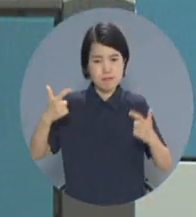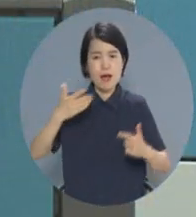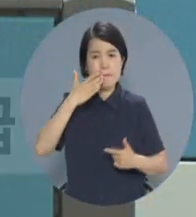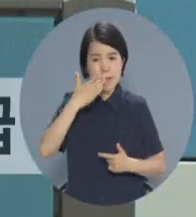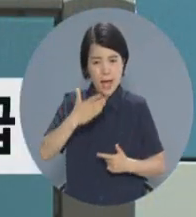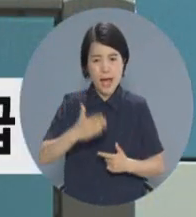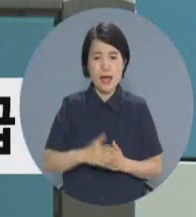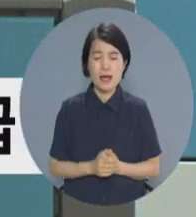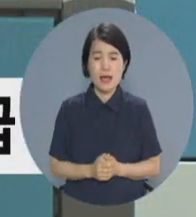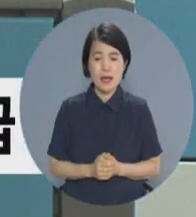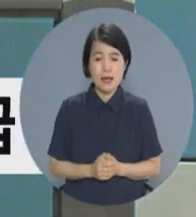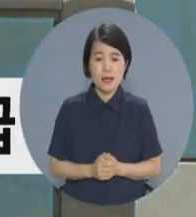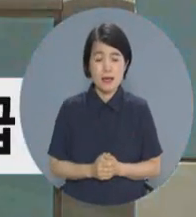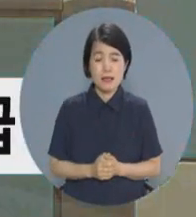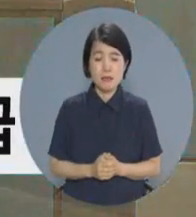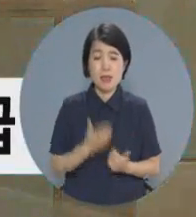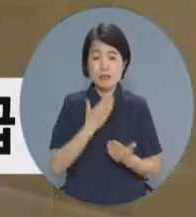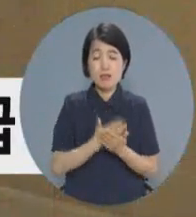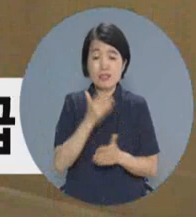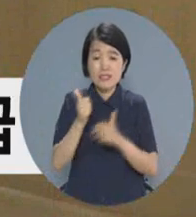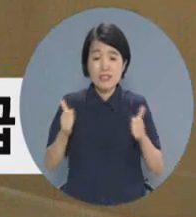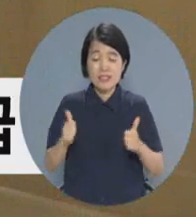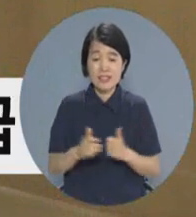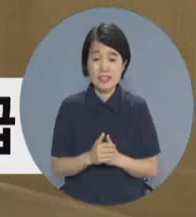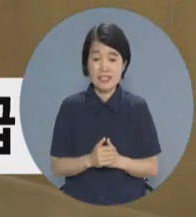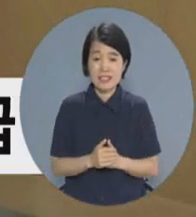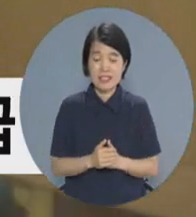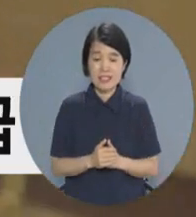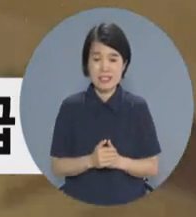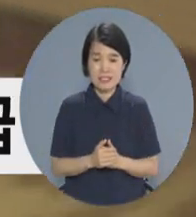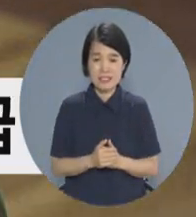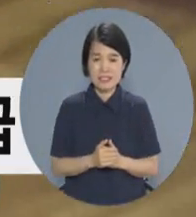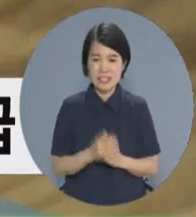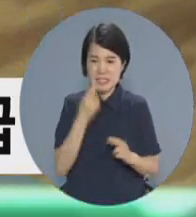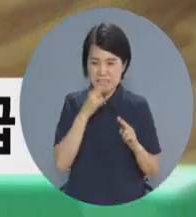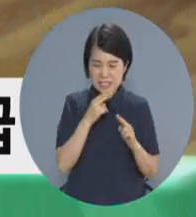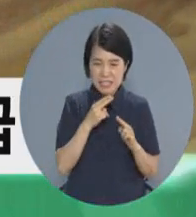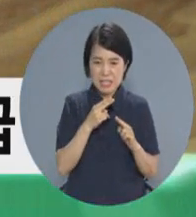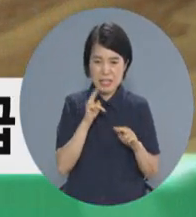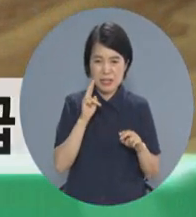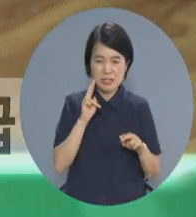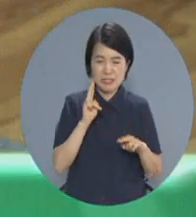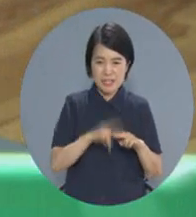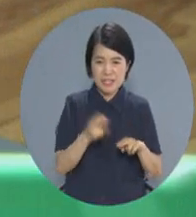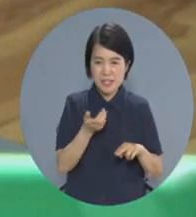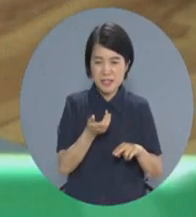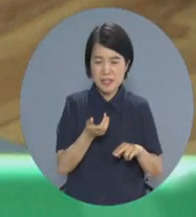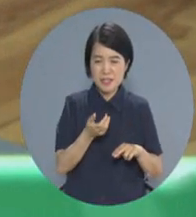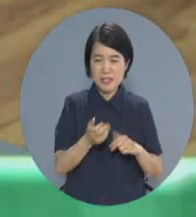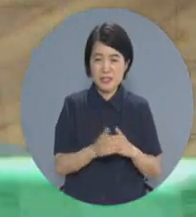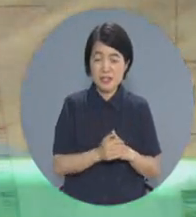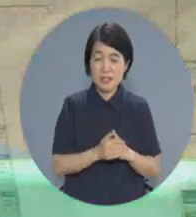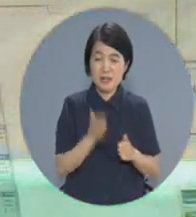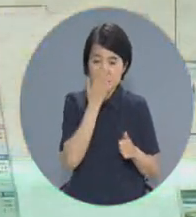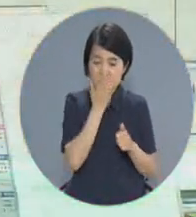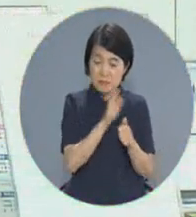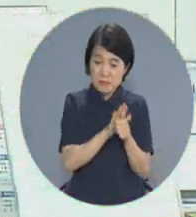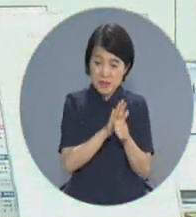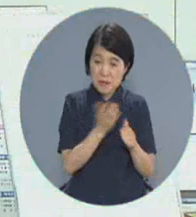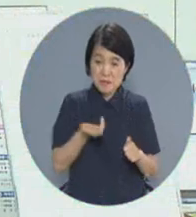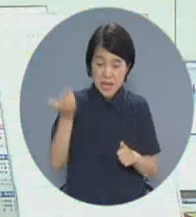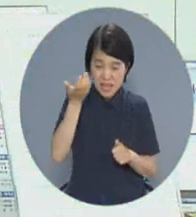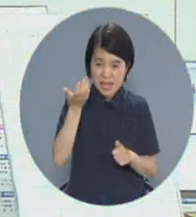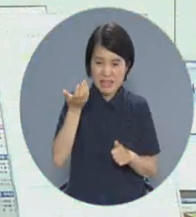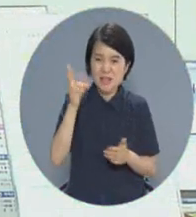본다는 입장이지만 핵심 요직의 경우 물밑 차별이 더 심하다는 불만도 적지 않아 수적 우열을